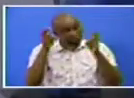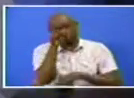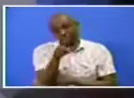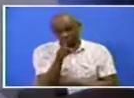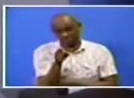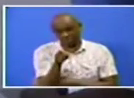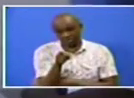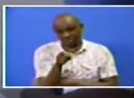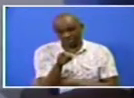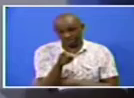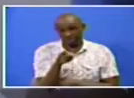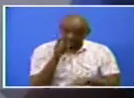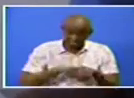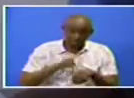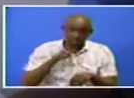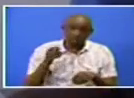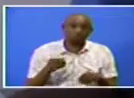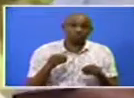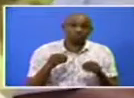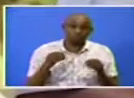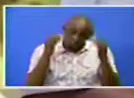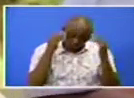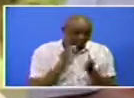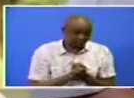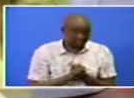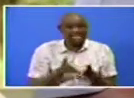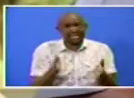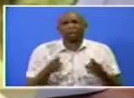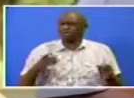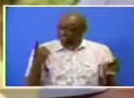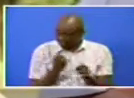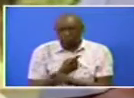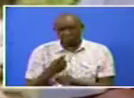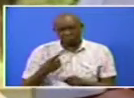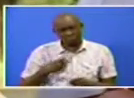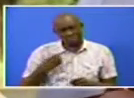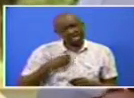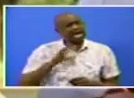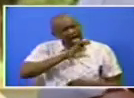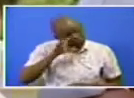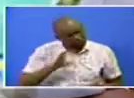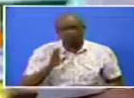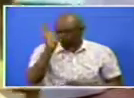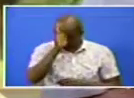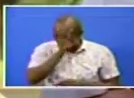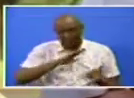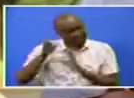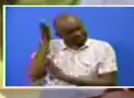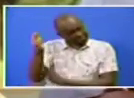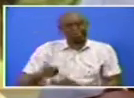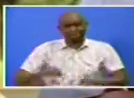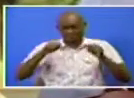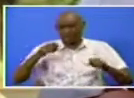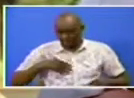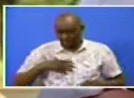of that, otherwise you go with that report. Huku baadhi ya maafisa katika bunge la kaunti ya Bungoma wakiweka mikakati ya kuhakikisha kwamba